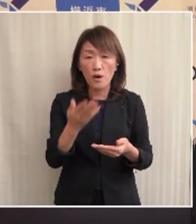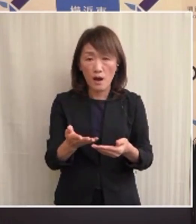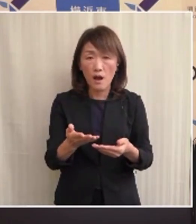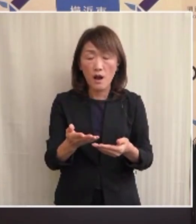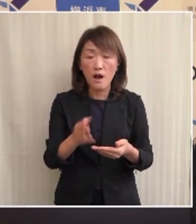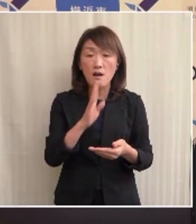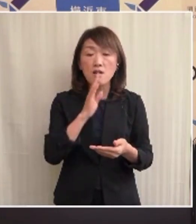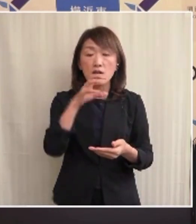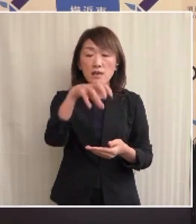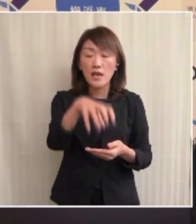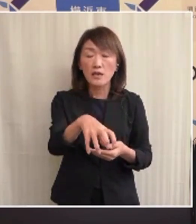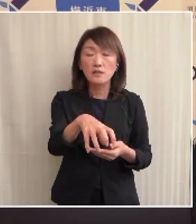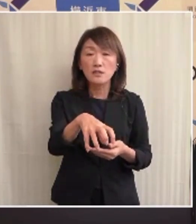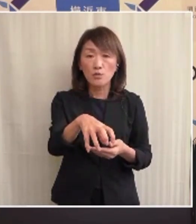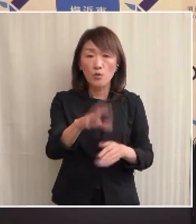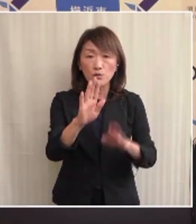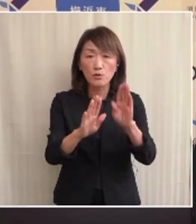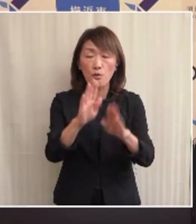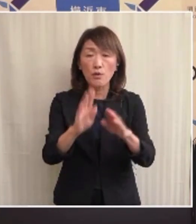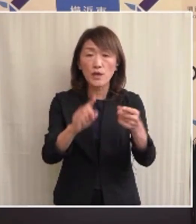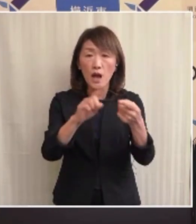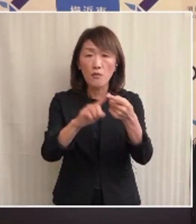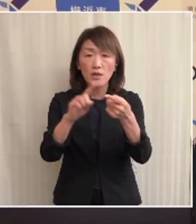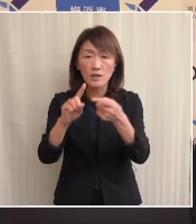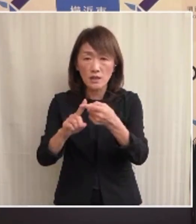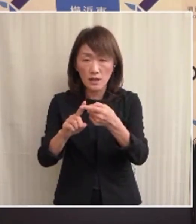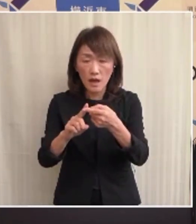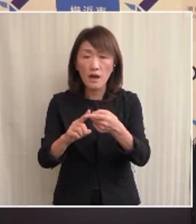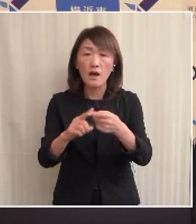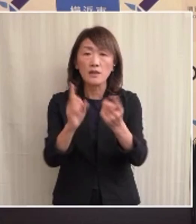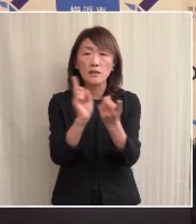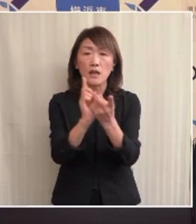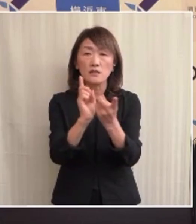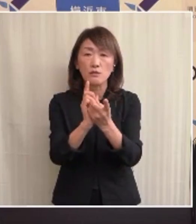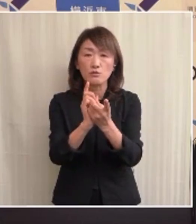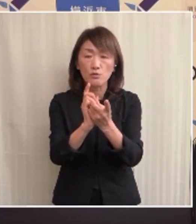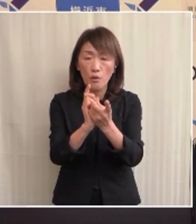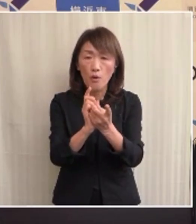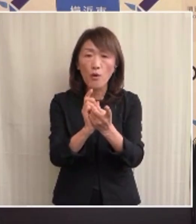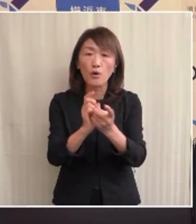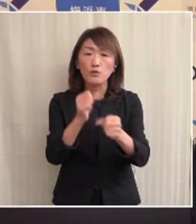じた適切な交通安全対策を作っていきたいと考えております。